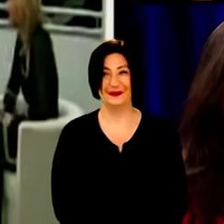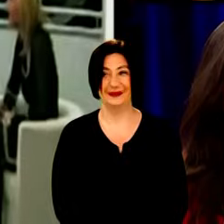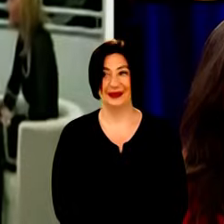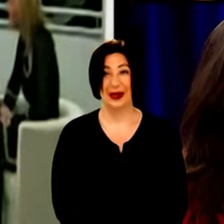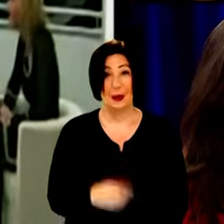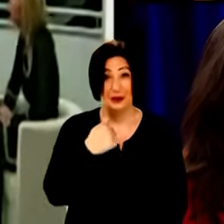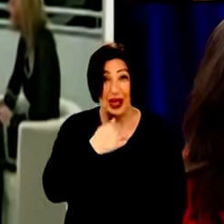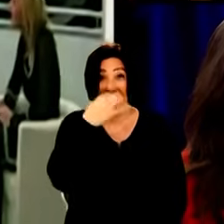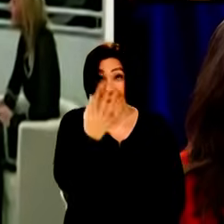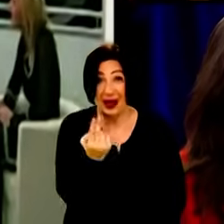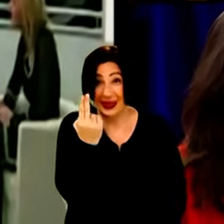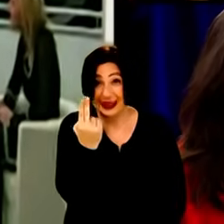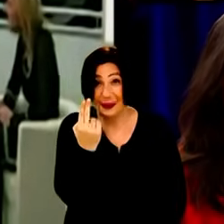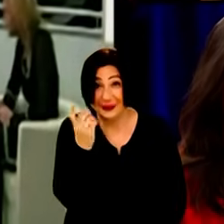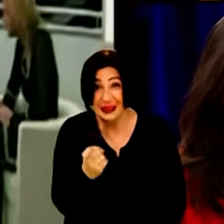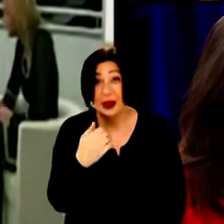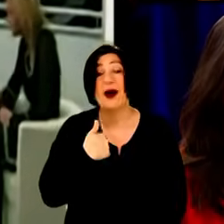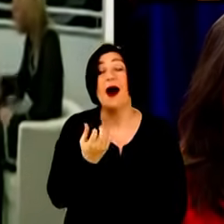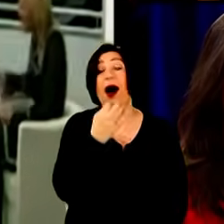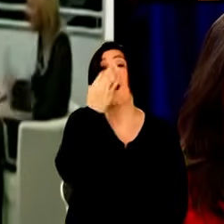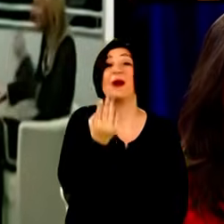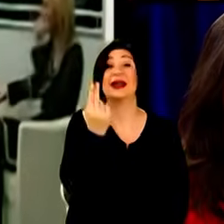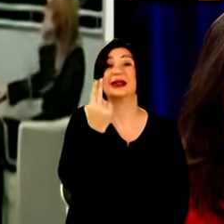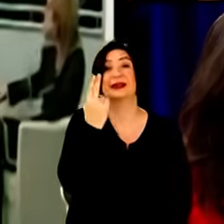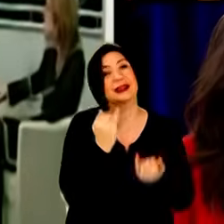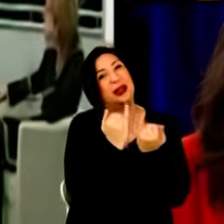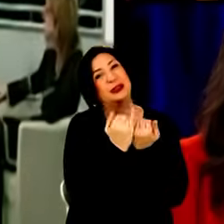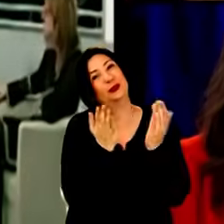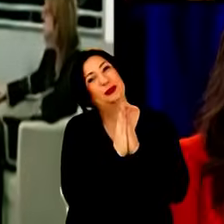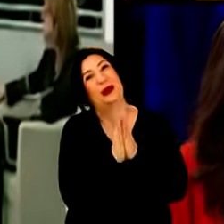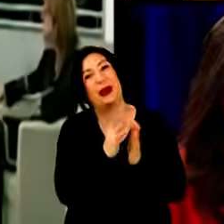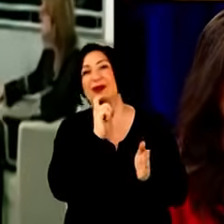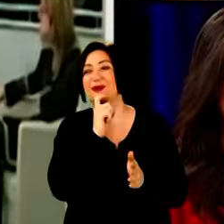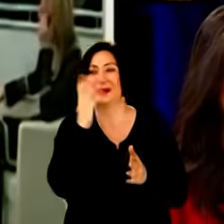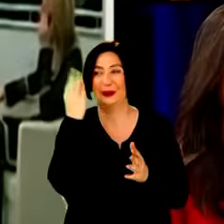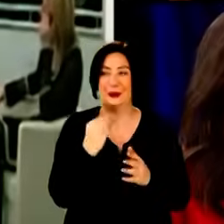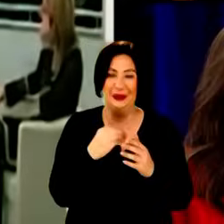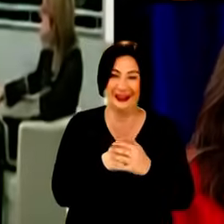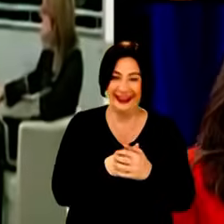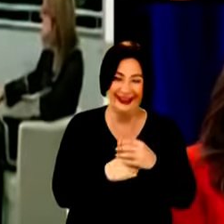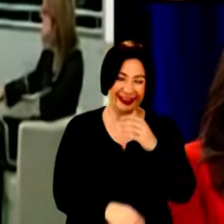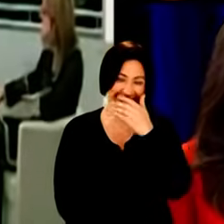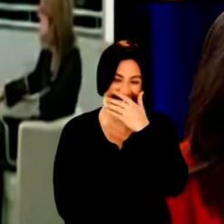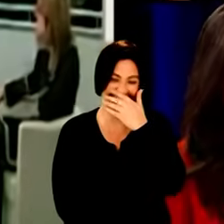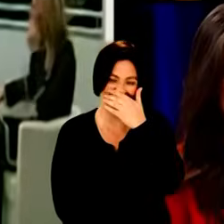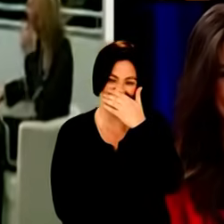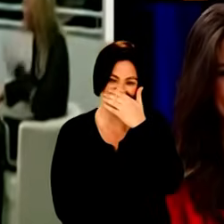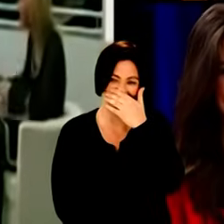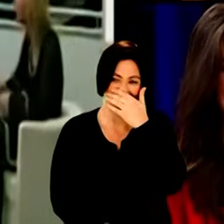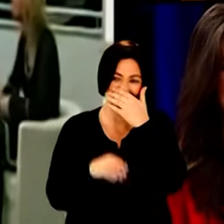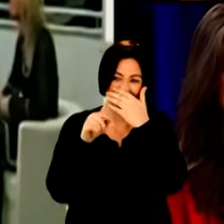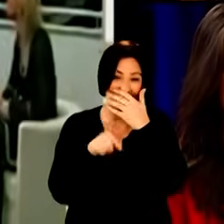Biz Haber 7'de miyiz? Biz Haber 7'deymişiz kardeşim. Demek ki yanlışları... Bu 40'ta